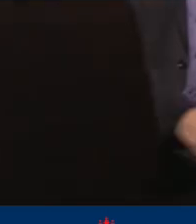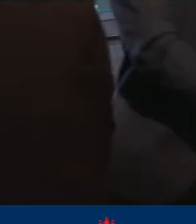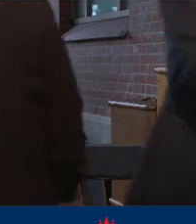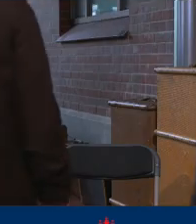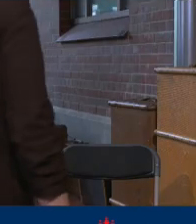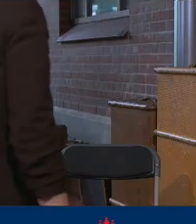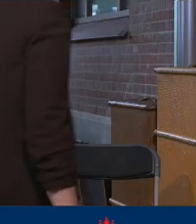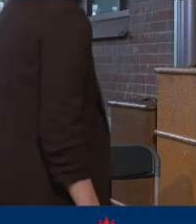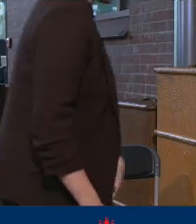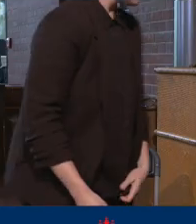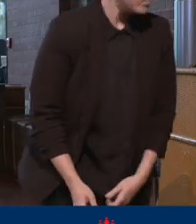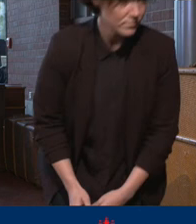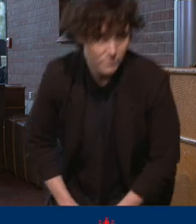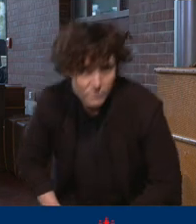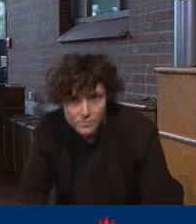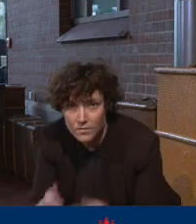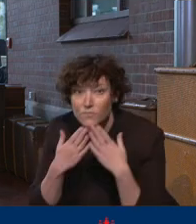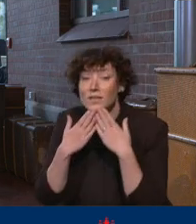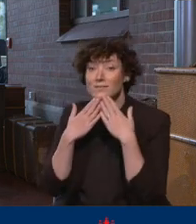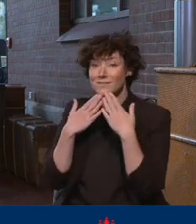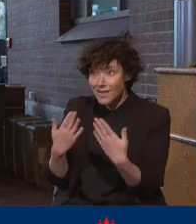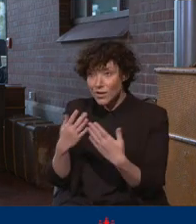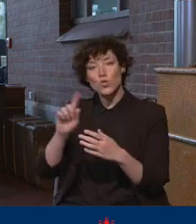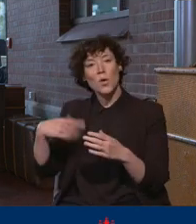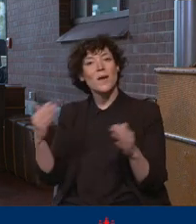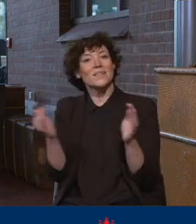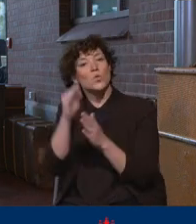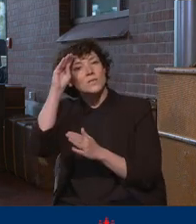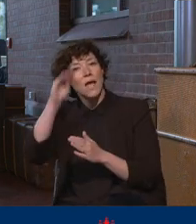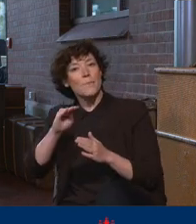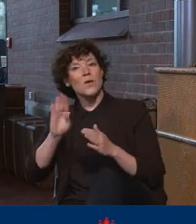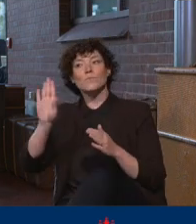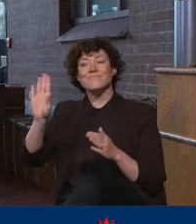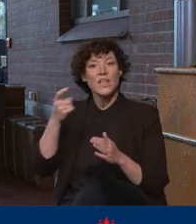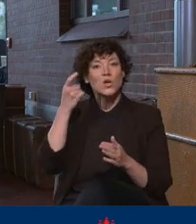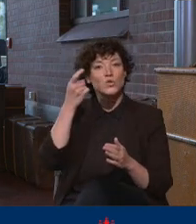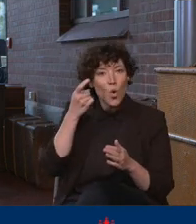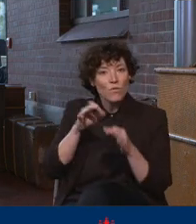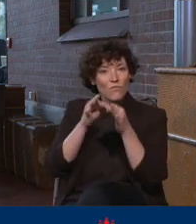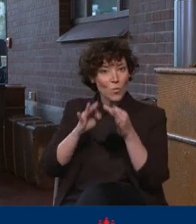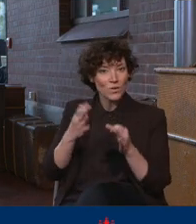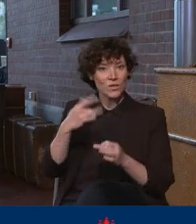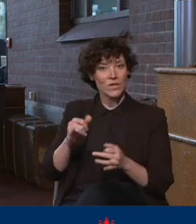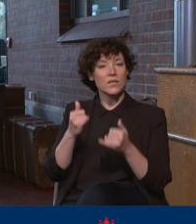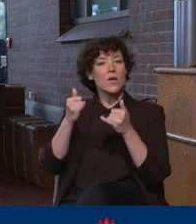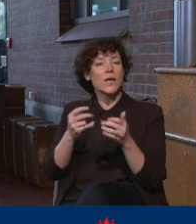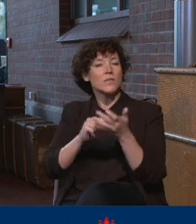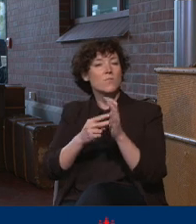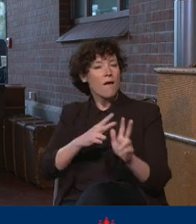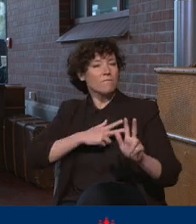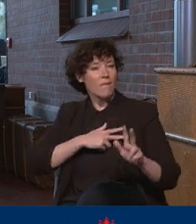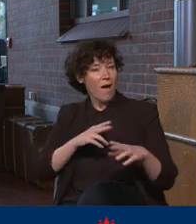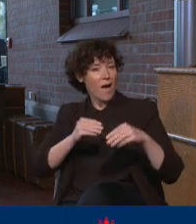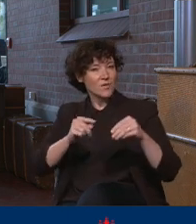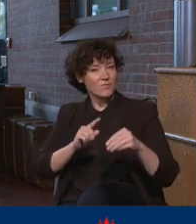sorge die sie ja formuliert haben jetzt fangen die wirklich an zu planen und jetzt übertreiben sie ist sofort so war ja ein